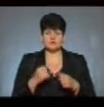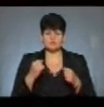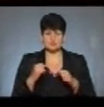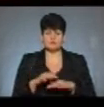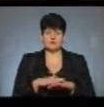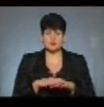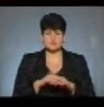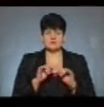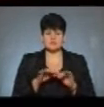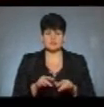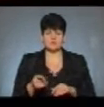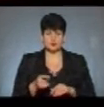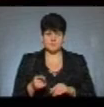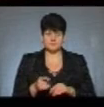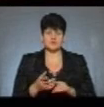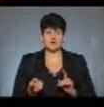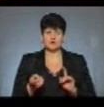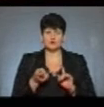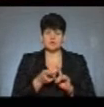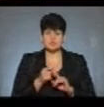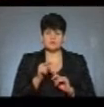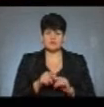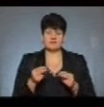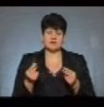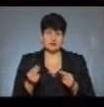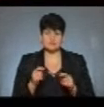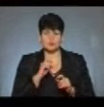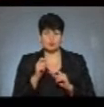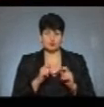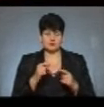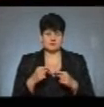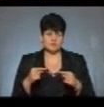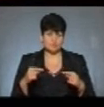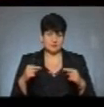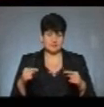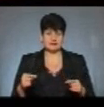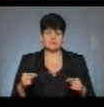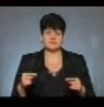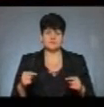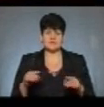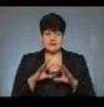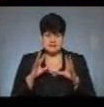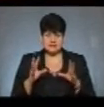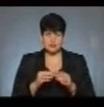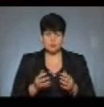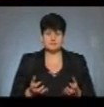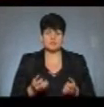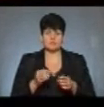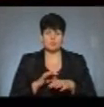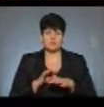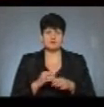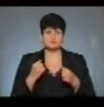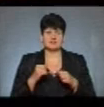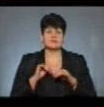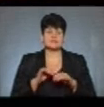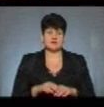заходів в місті Тернополі. Власне, вони долучаються як фінансово, так і подарунками різноманітними, так і загалом підтримкою в проведенні спортивних